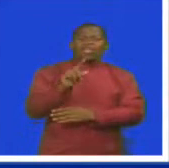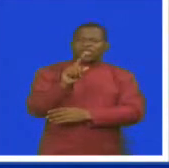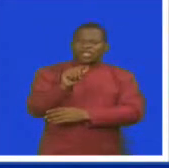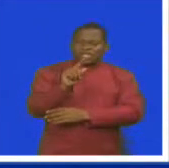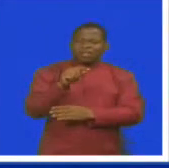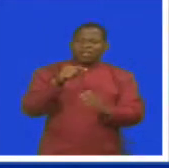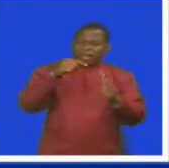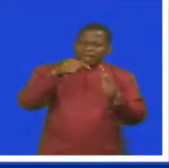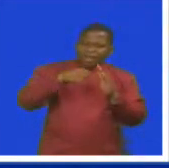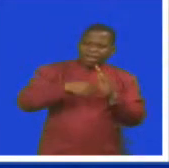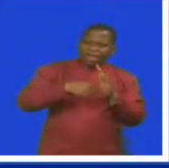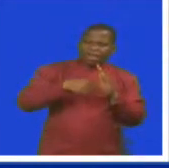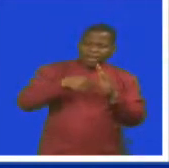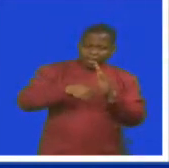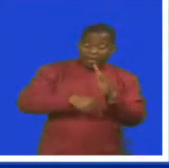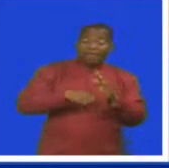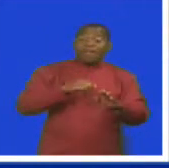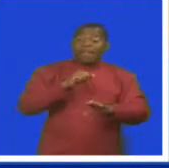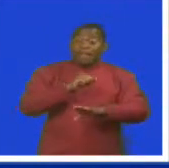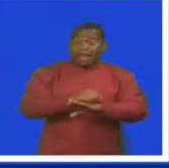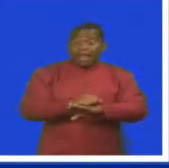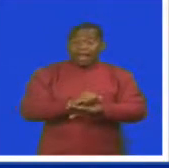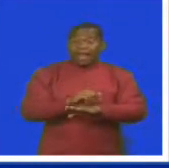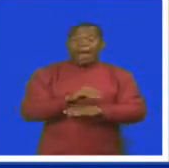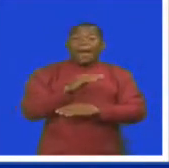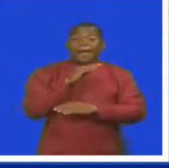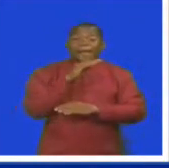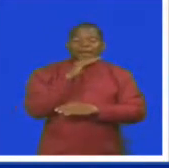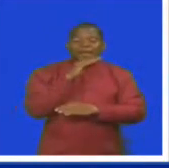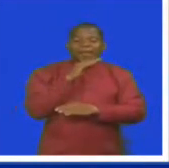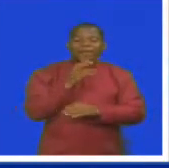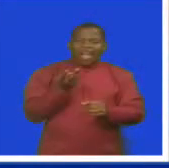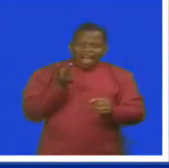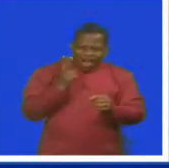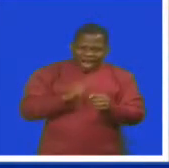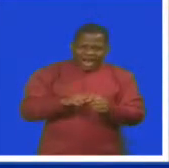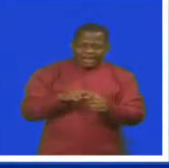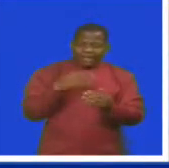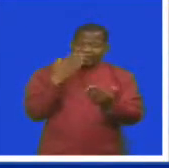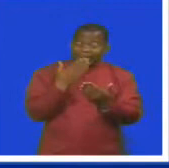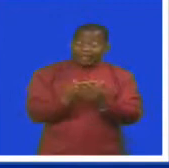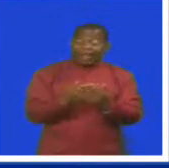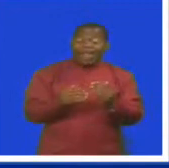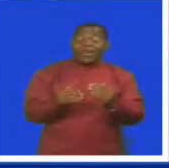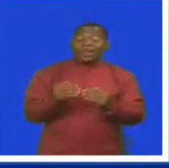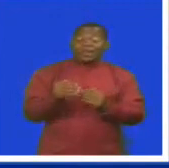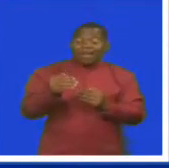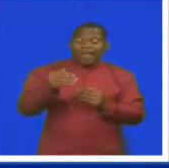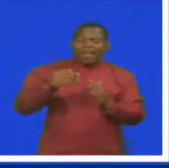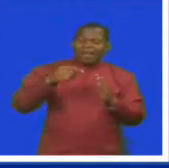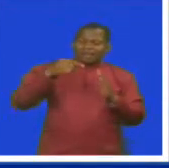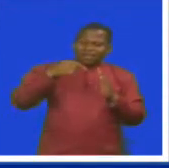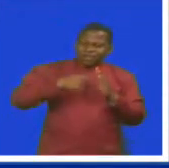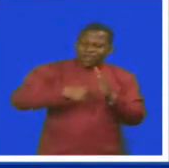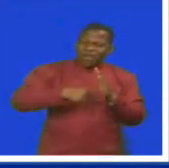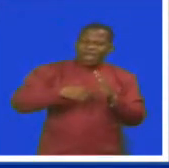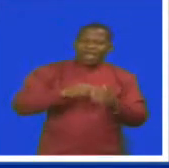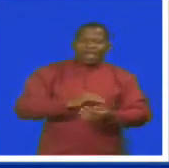basengachubeka bekwesibili ke sikhulume ngendzaba ye-universal access kwekuthi bonke